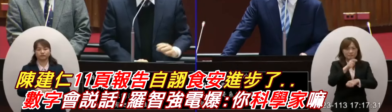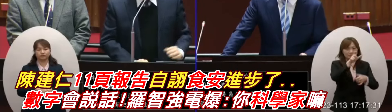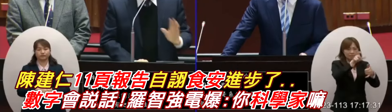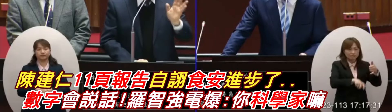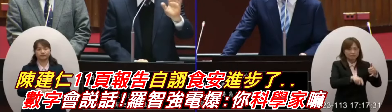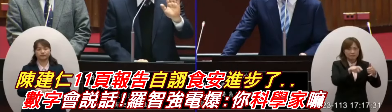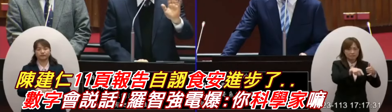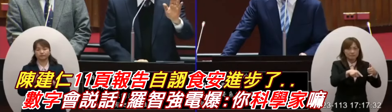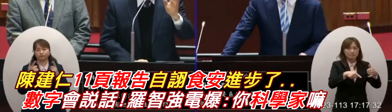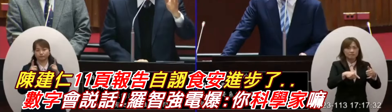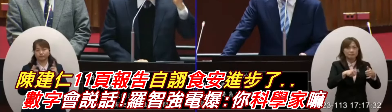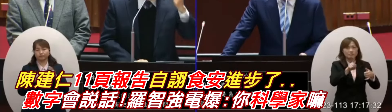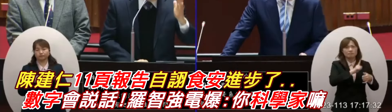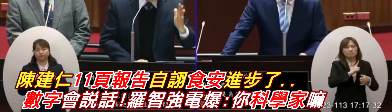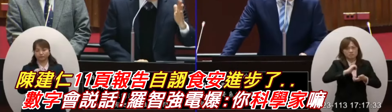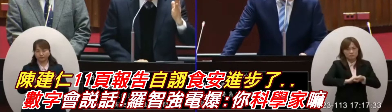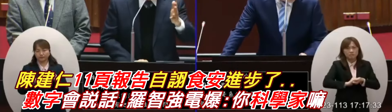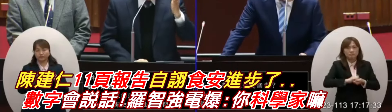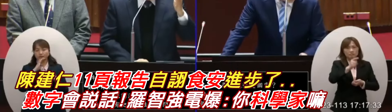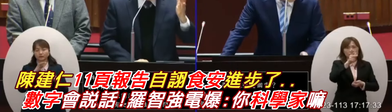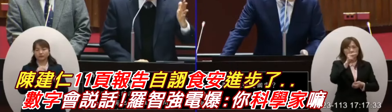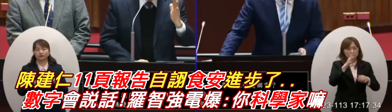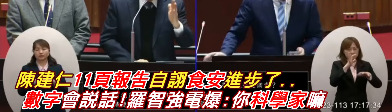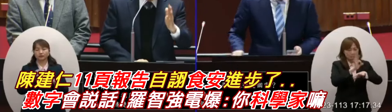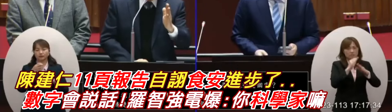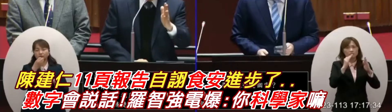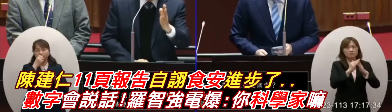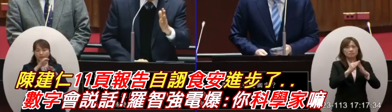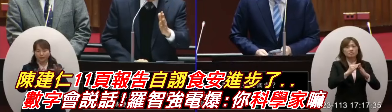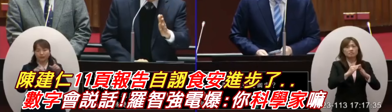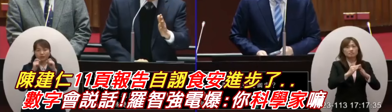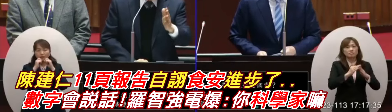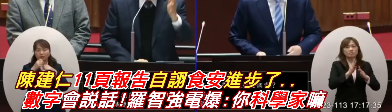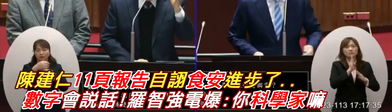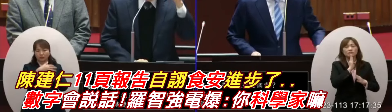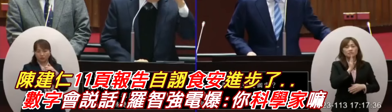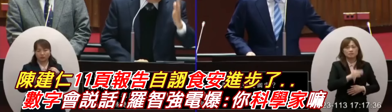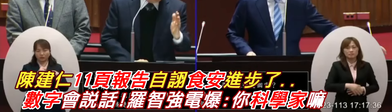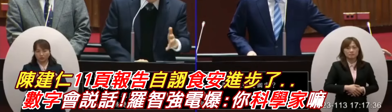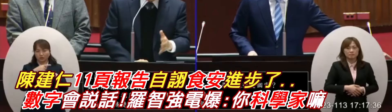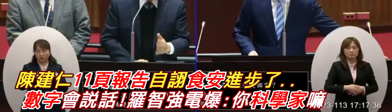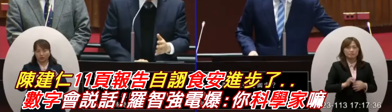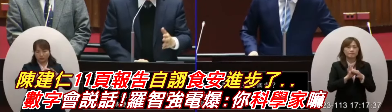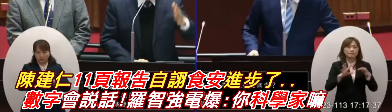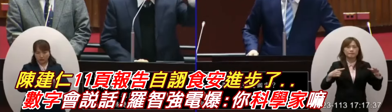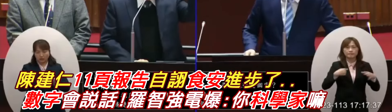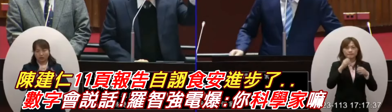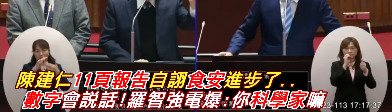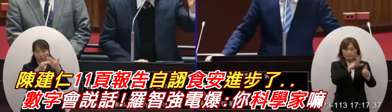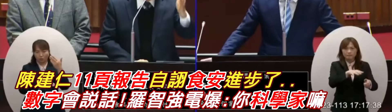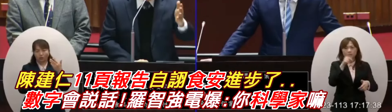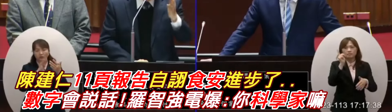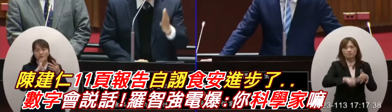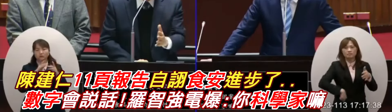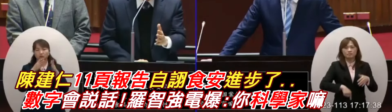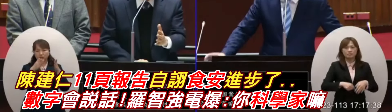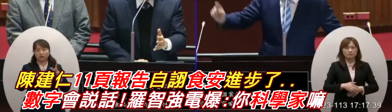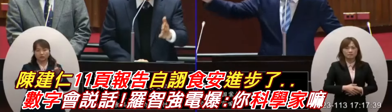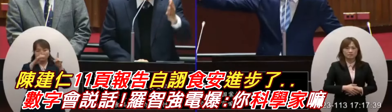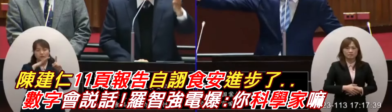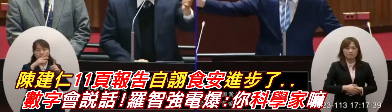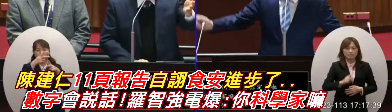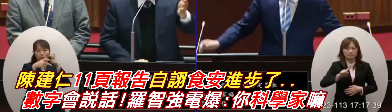你科学家嘛。 这是 没有关系。 食品安全的系统性， 这 是有一定的规则，是从上中下游。